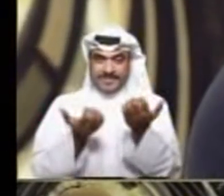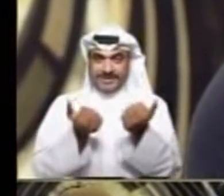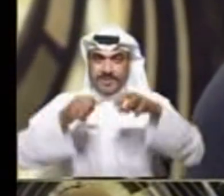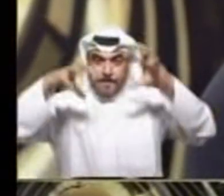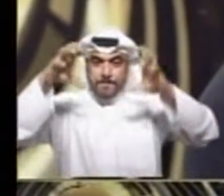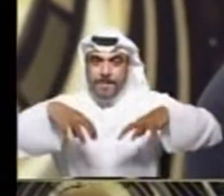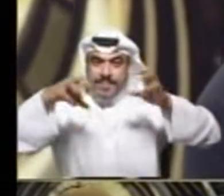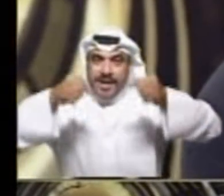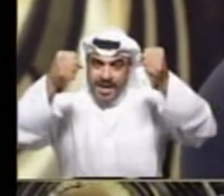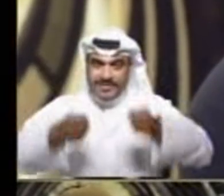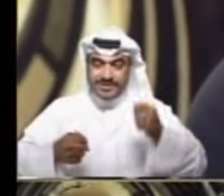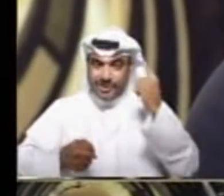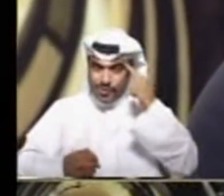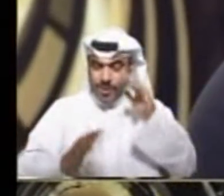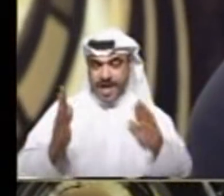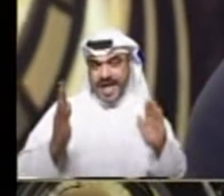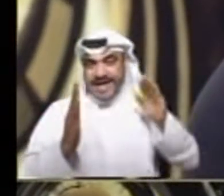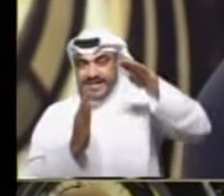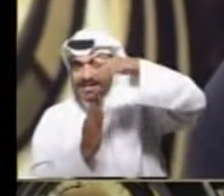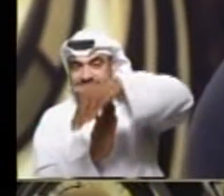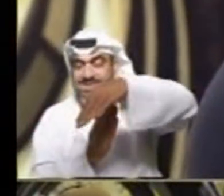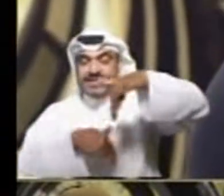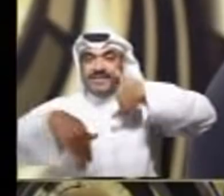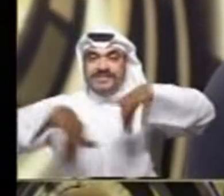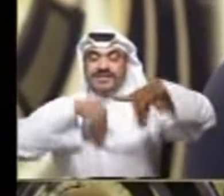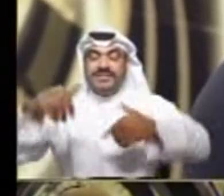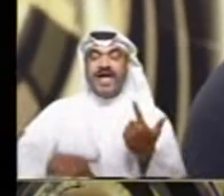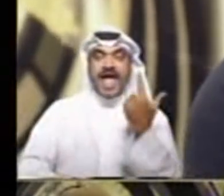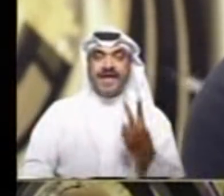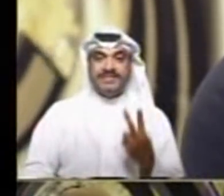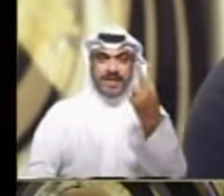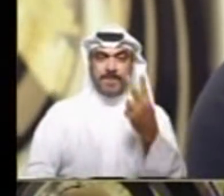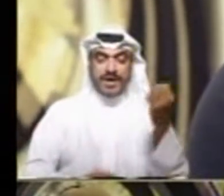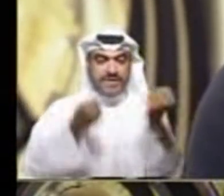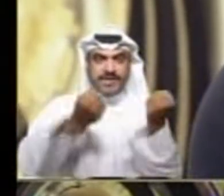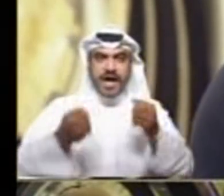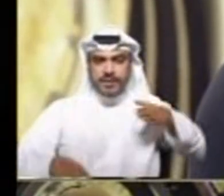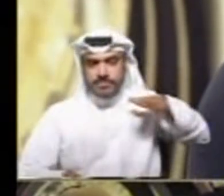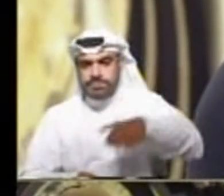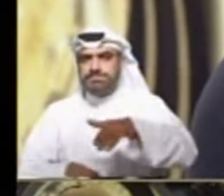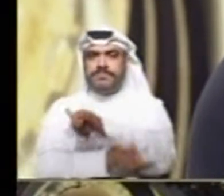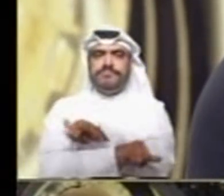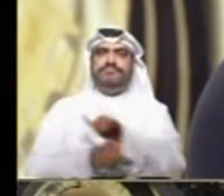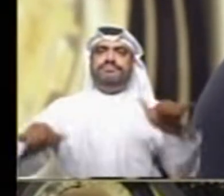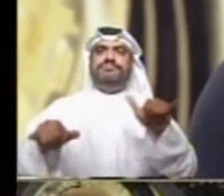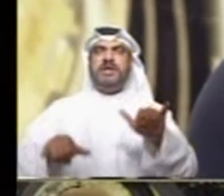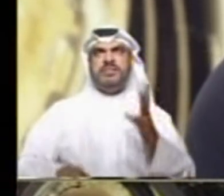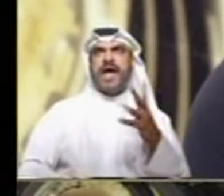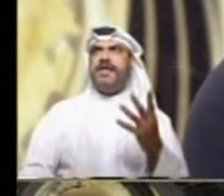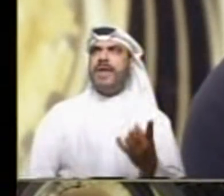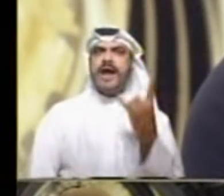الأمطار الغزيرة، عندنا جسر السابع كان مسكر. نعم. كانت في سيارات عالقة تقريبا أكثر من 10 سيارات في جسر السابع.